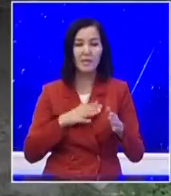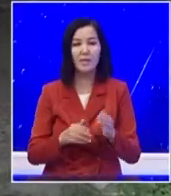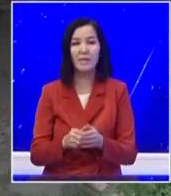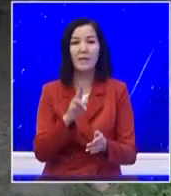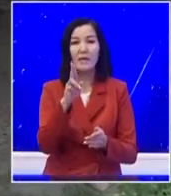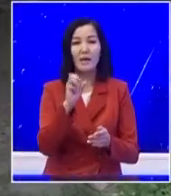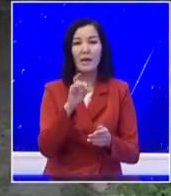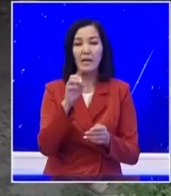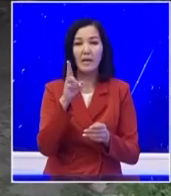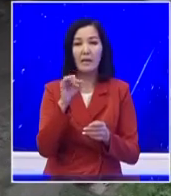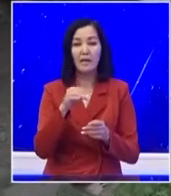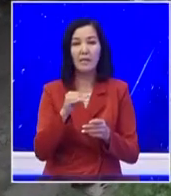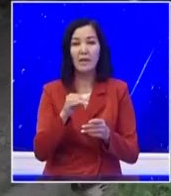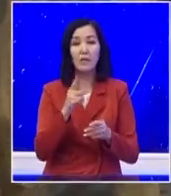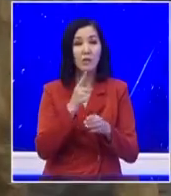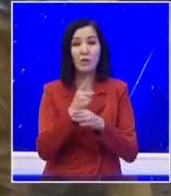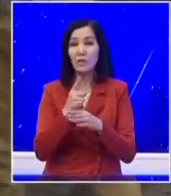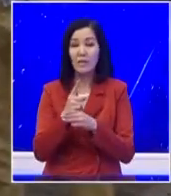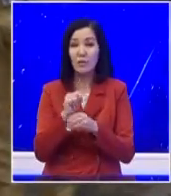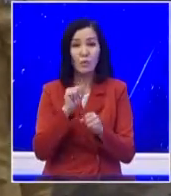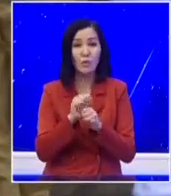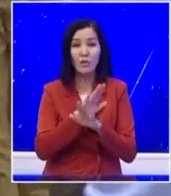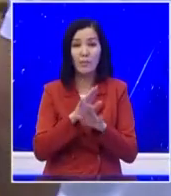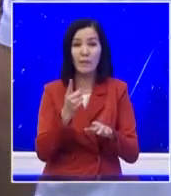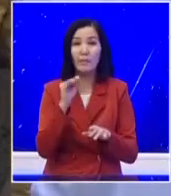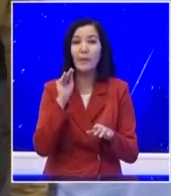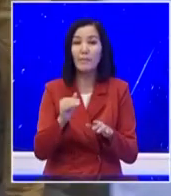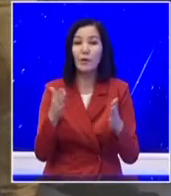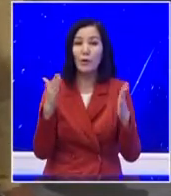Қарекет қайырымдылық қоры мұнымен шектелмек емес. 1000 теңгеге